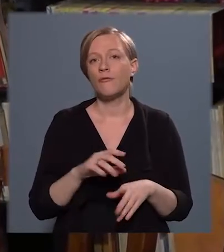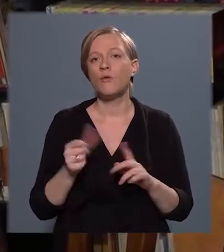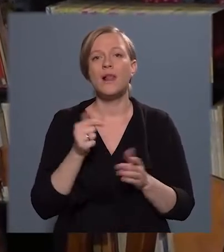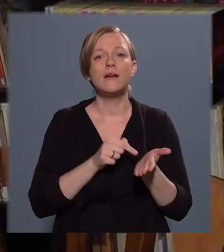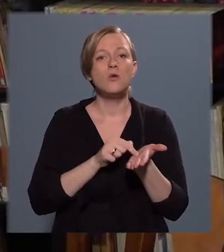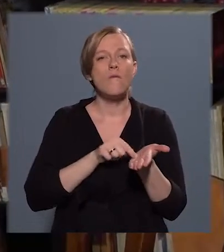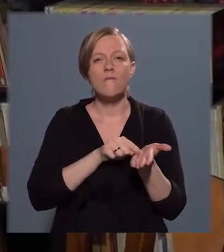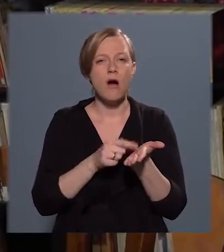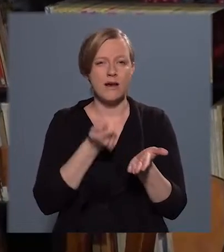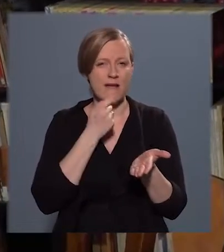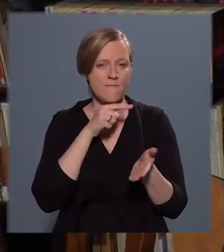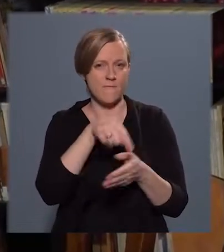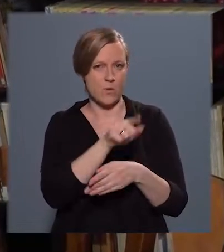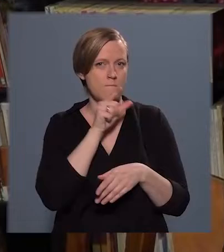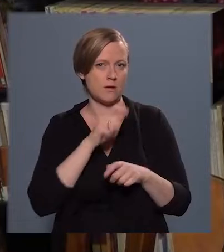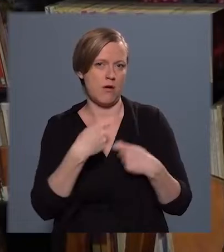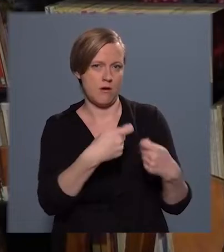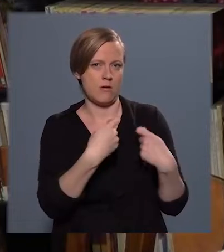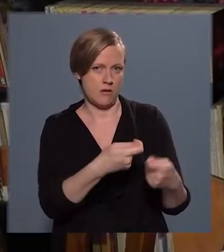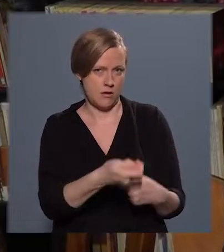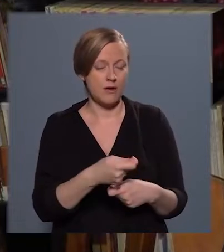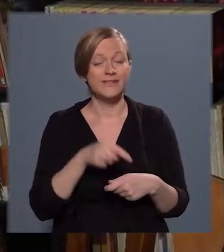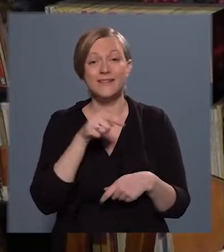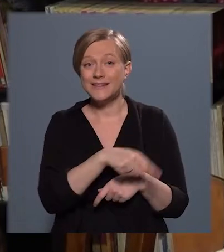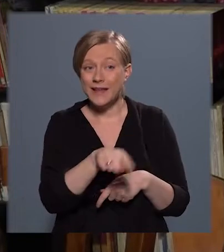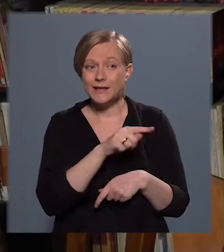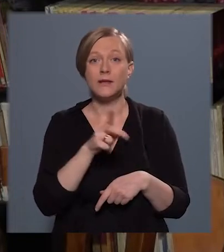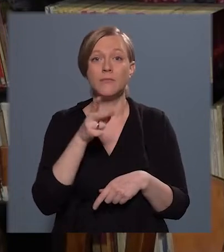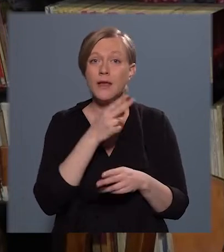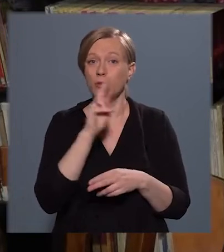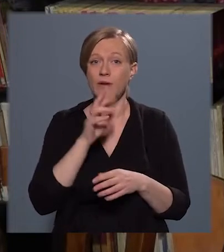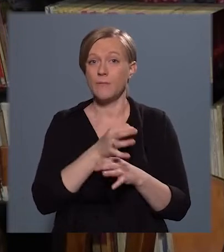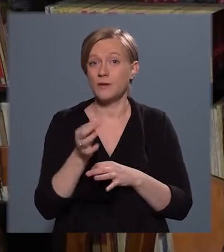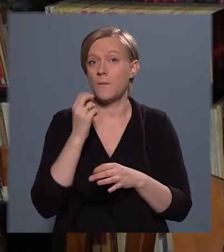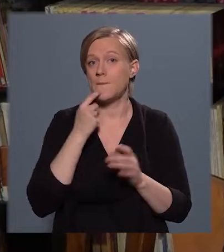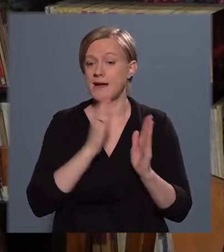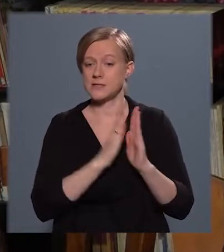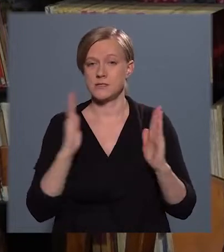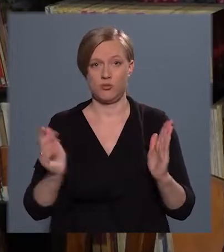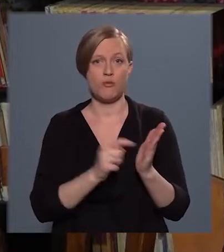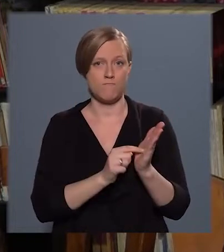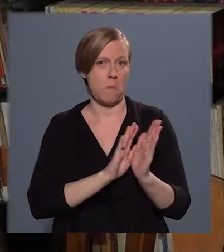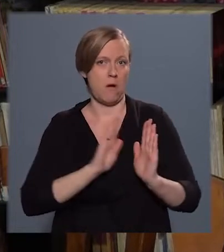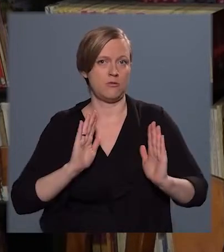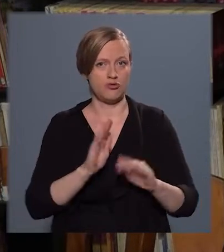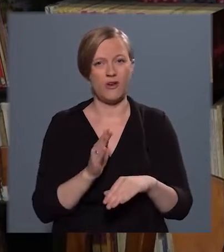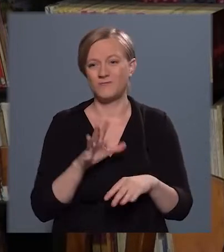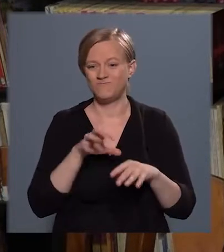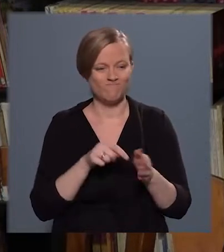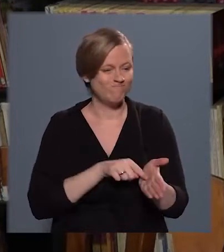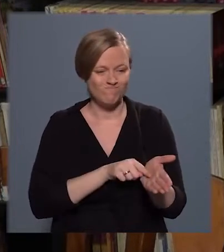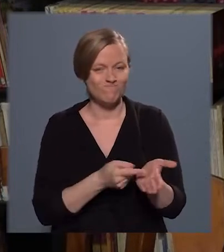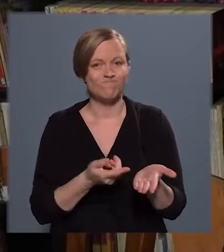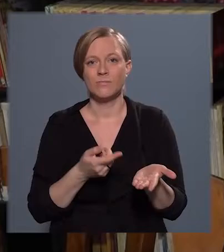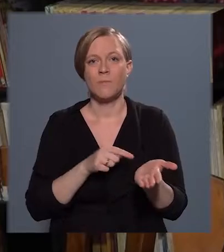etetjük télen, viszont a rovarevő madaraknak megvan az a jó szokása, hogy novembertől márciusig fogyasztanak magvakat, amikor nem érik el a téli